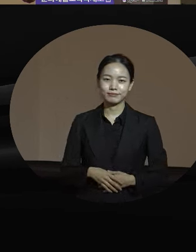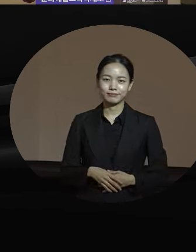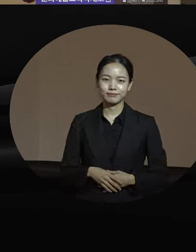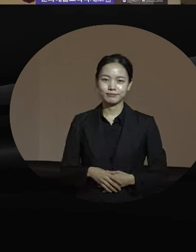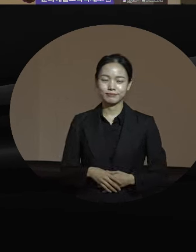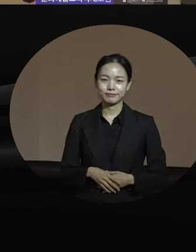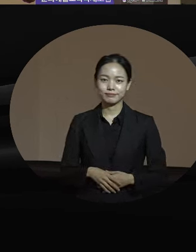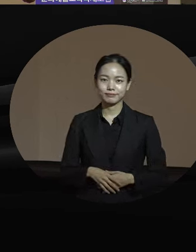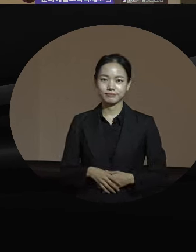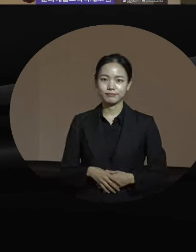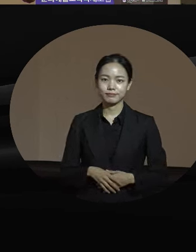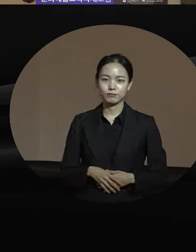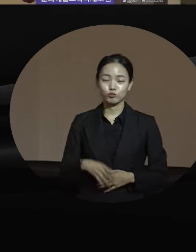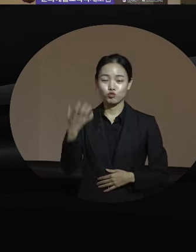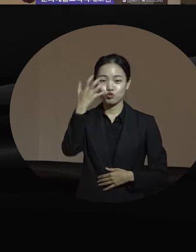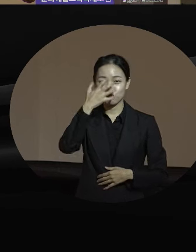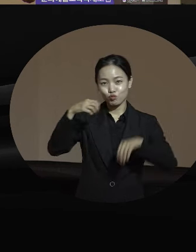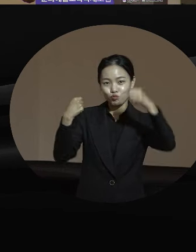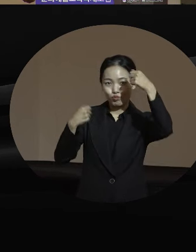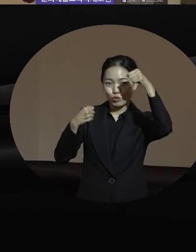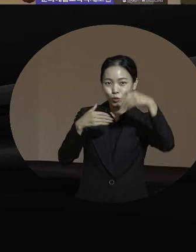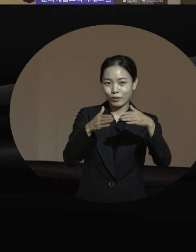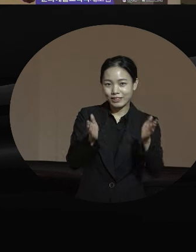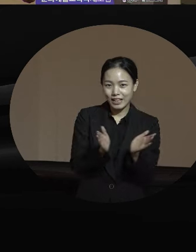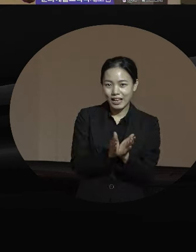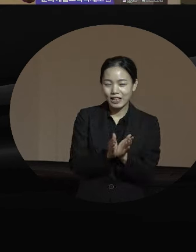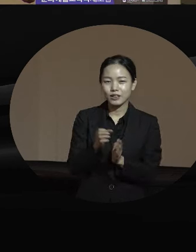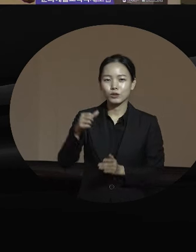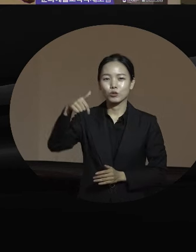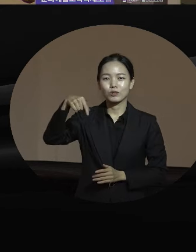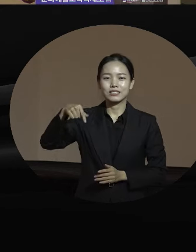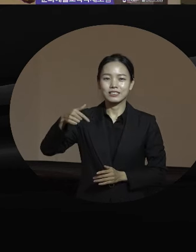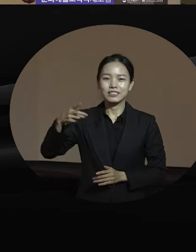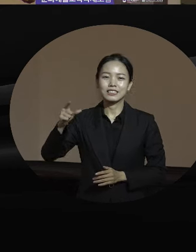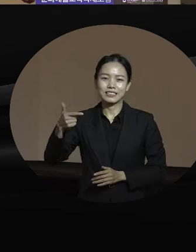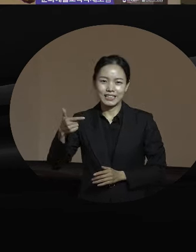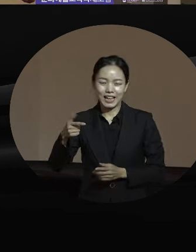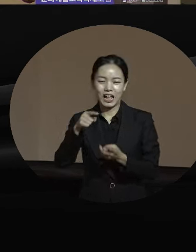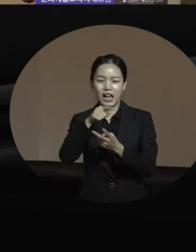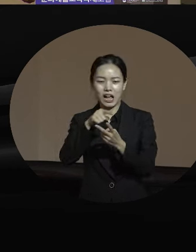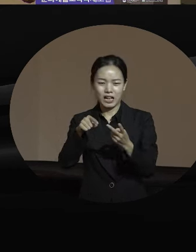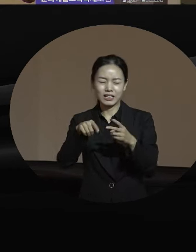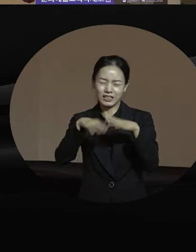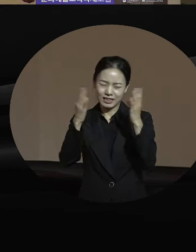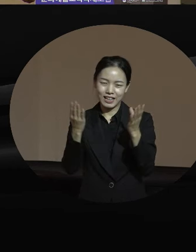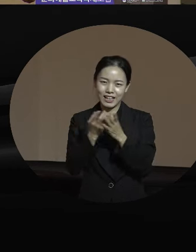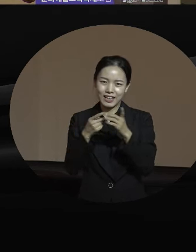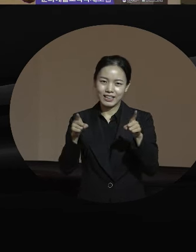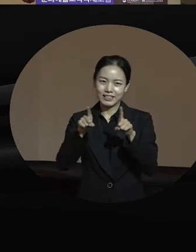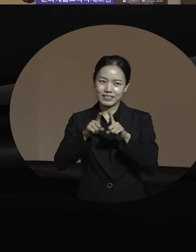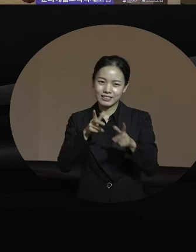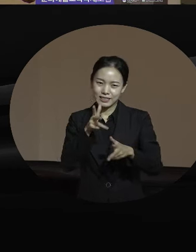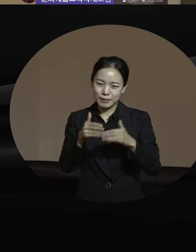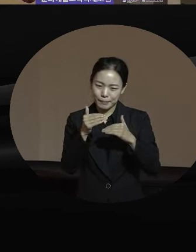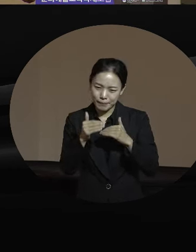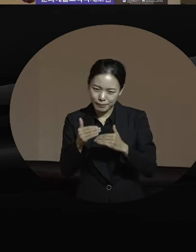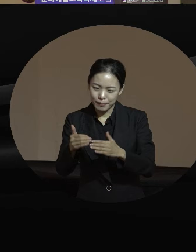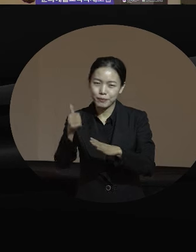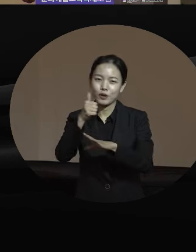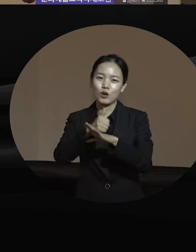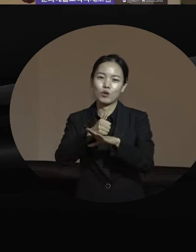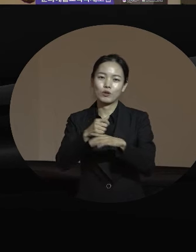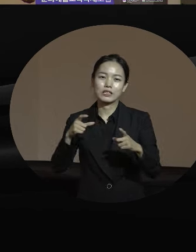이를 바탕으로 꿈의 무용단과 꿈의 극단으로 분야를 확대하면서 지역사회를 변화 발전시키는 데 중요한 역할을 할